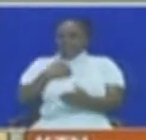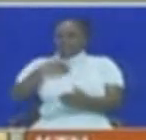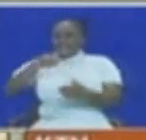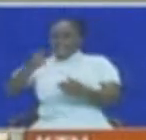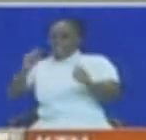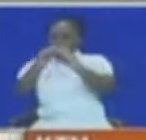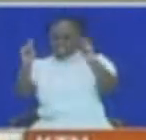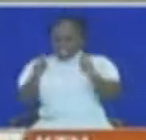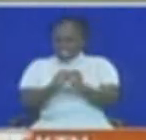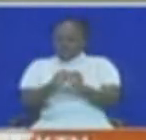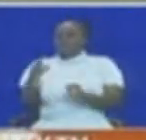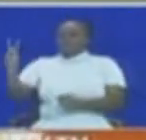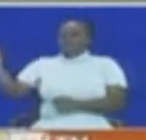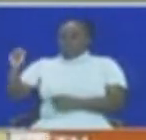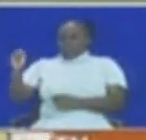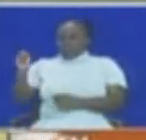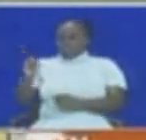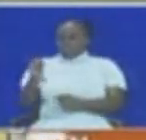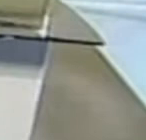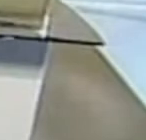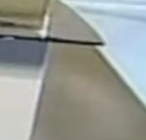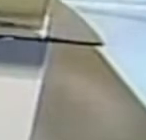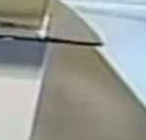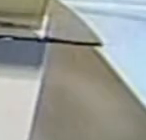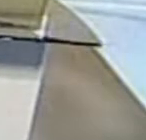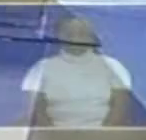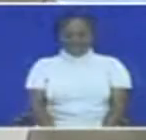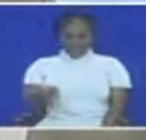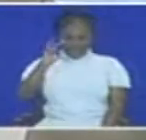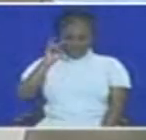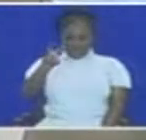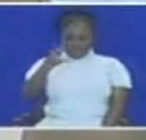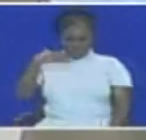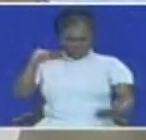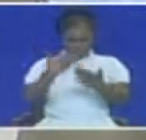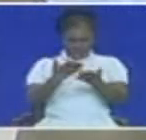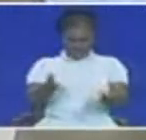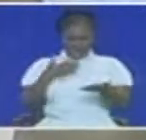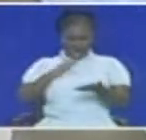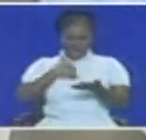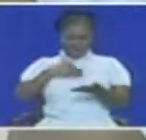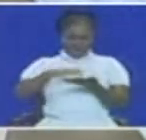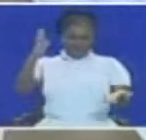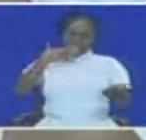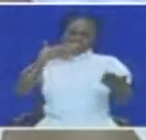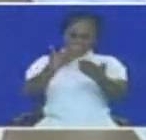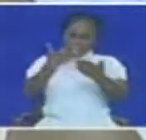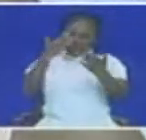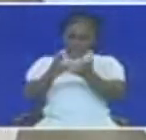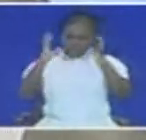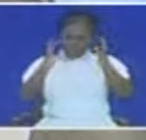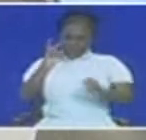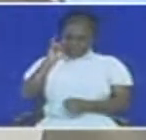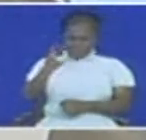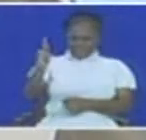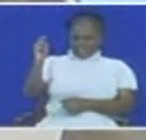ya Norwich City siku ya Jumapili. Mtazamaji, kufikia hapa tuna la ziada. Asante sana kwa kutazama taarifa za